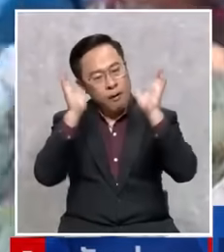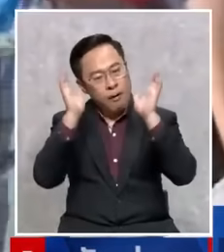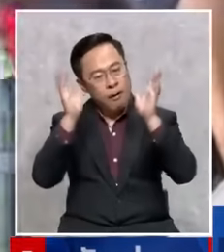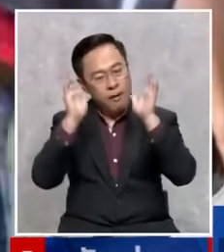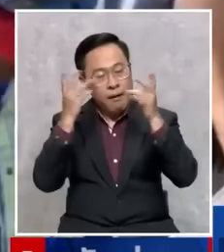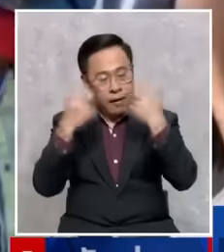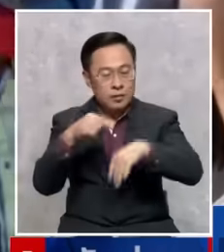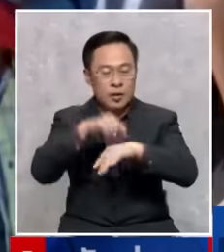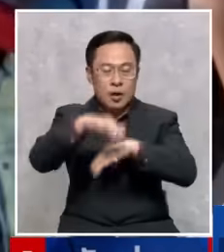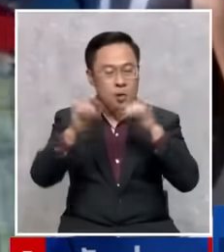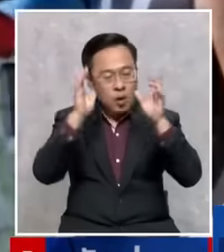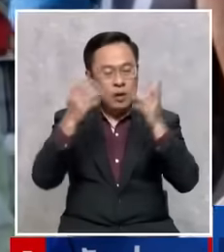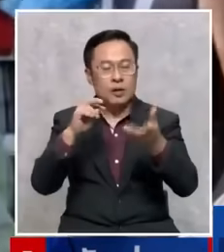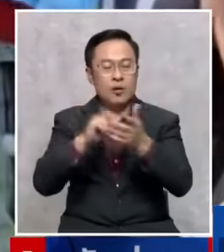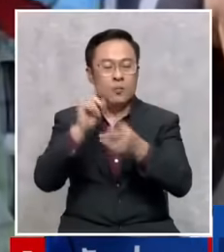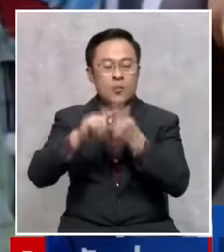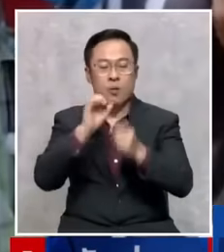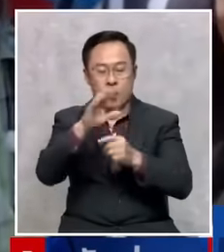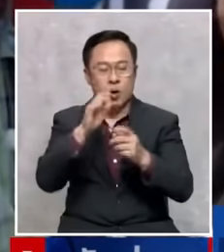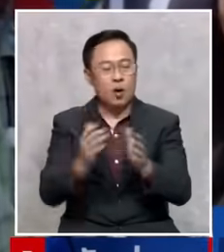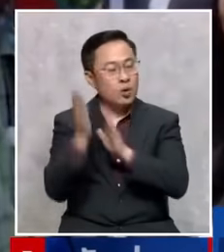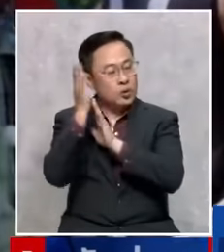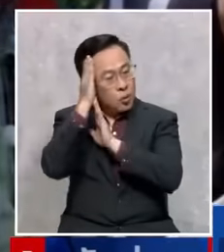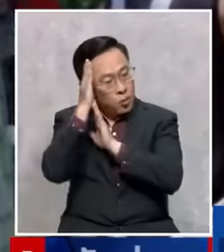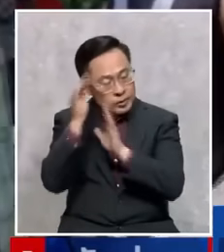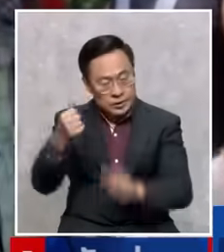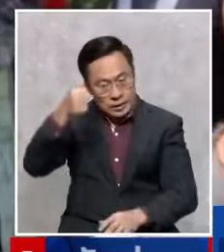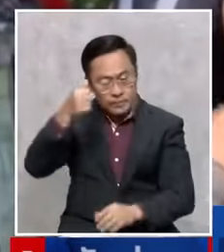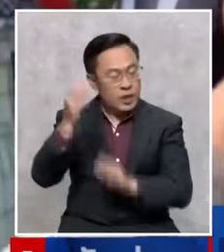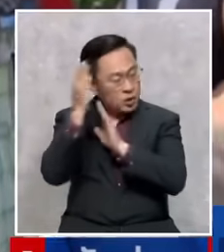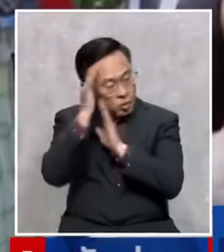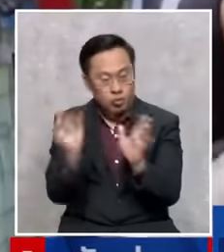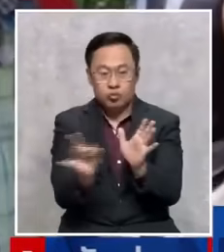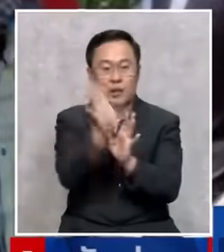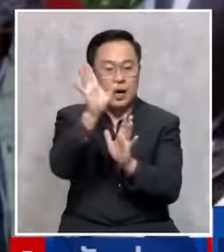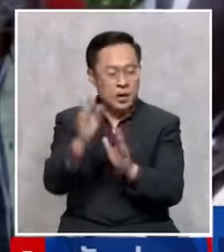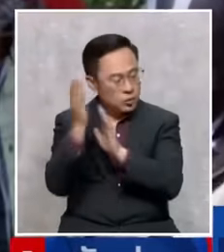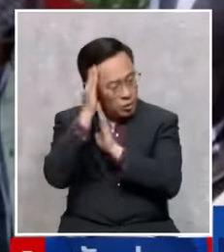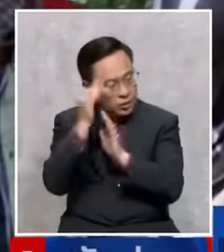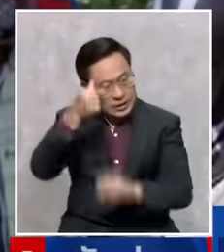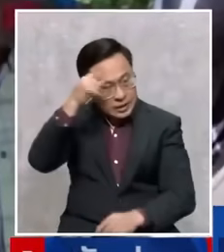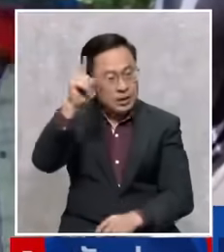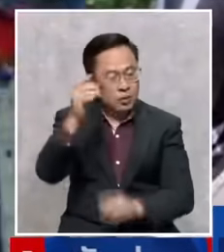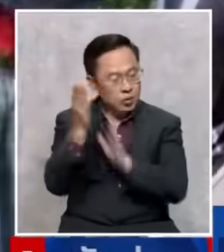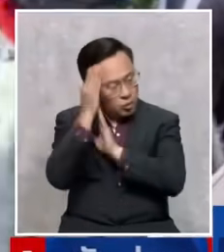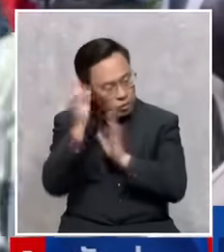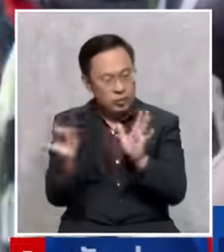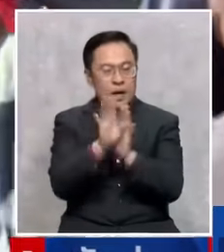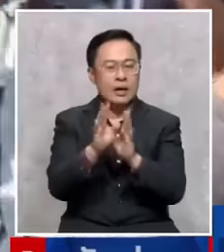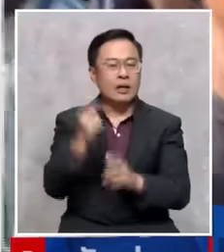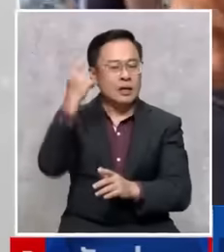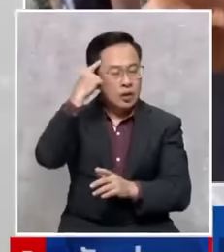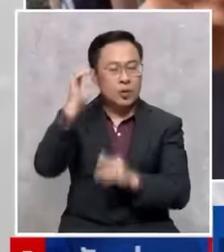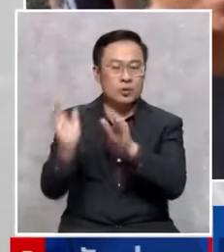าขอนอนที่นี่คืนสุดท้ายจะไม่อยู่แล้วตอนนั้นฟังก็รู้สึกปกตินะเขาคิดว่าตื่นเช้ามาเพื่อนน่าจะไปที่อื่น